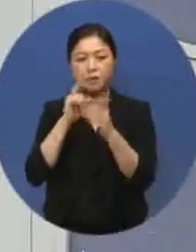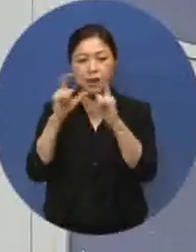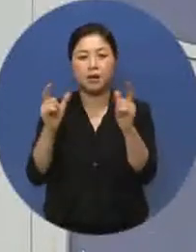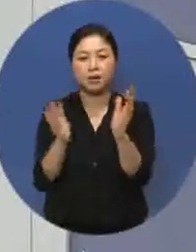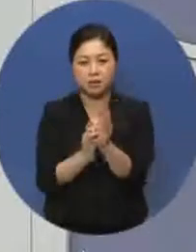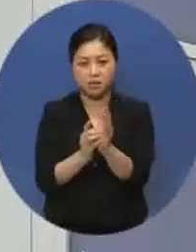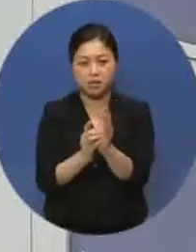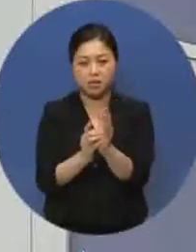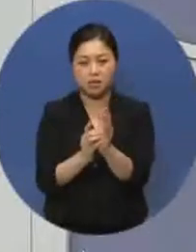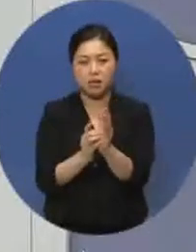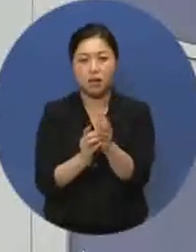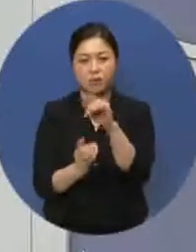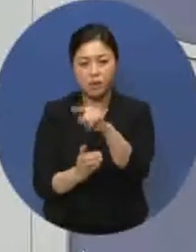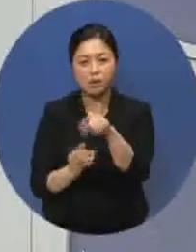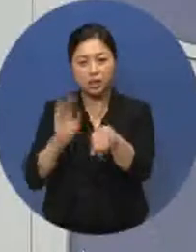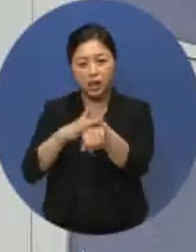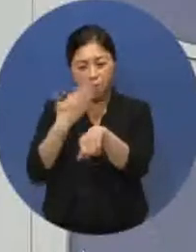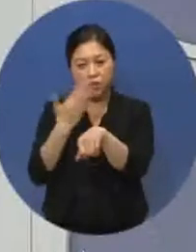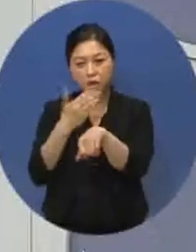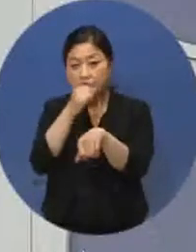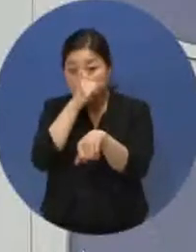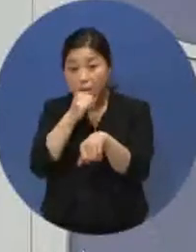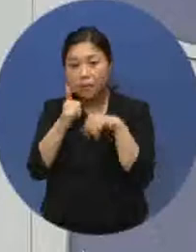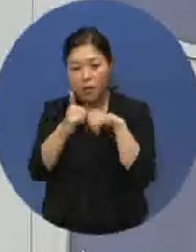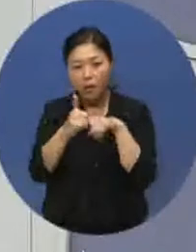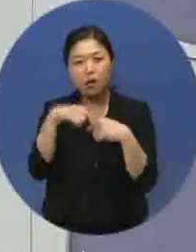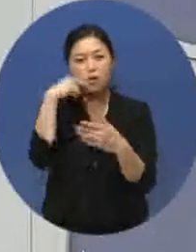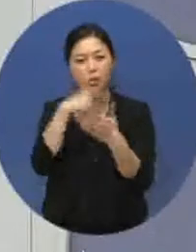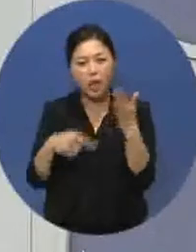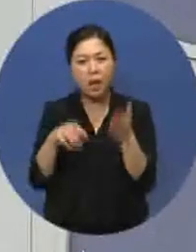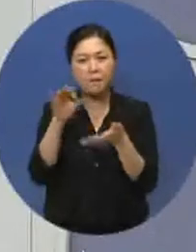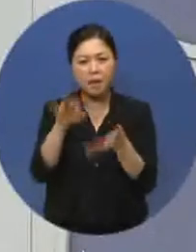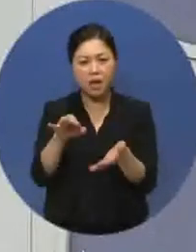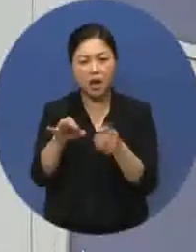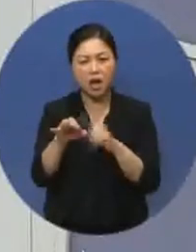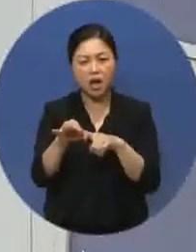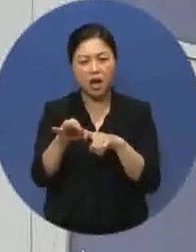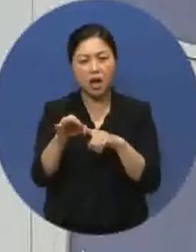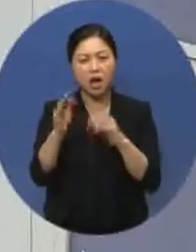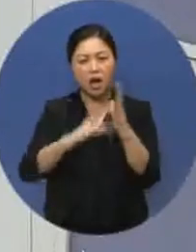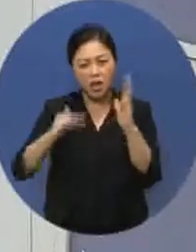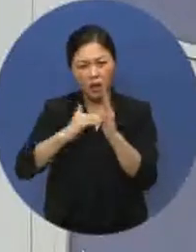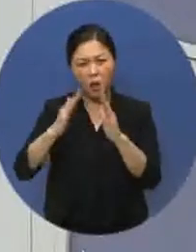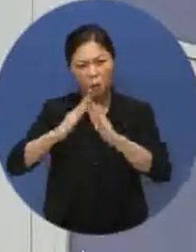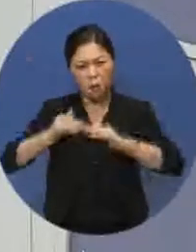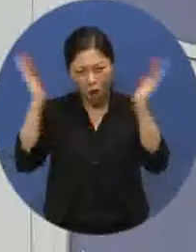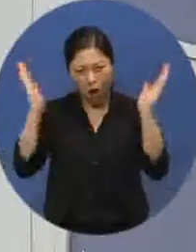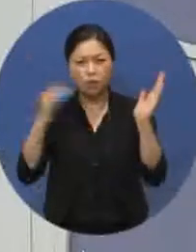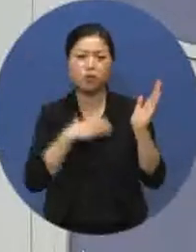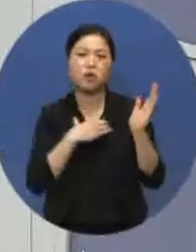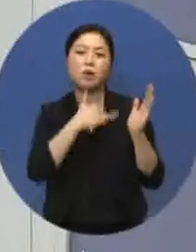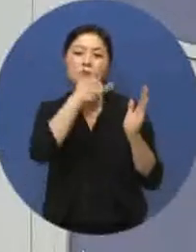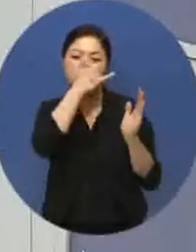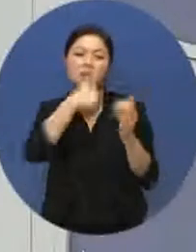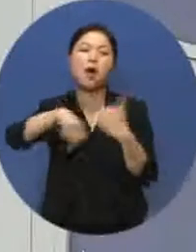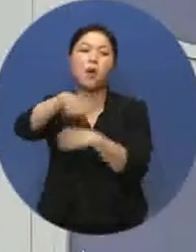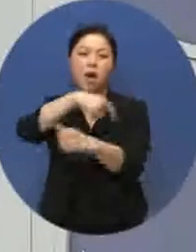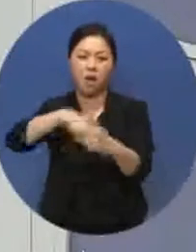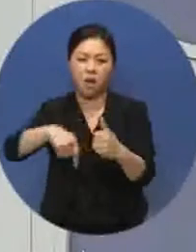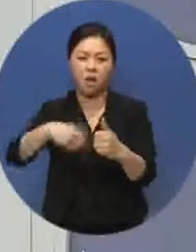사건으로 인해서 이분이 책임이 있었다면 그 손해배상으로 이 집에 그 모든 가정이 다 파탄나는 그런